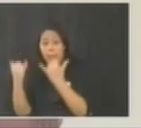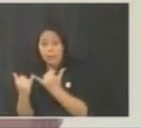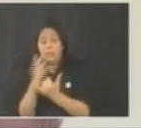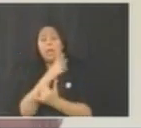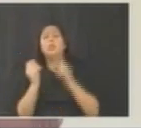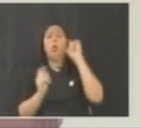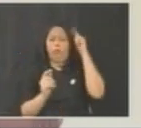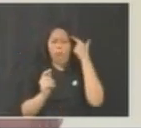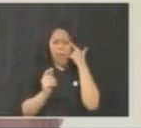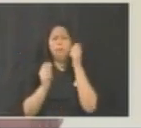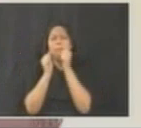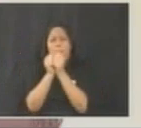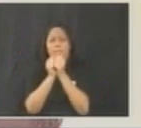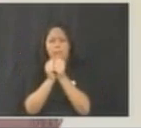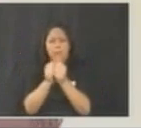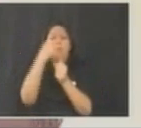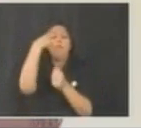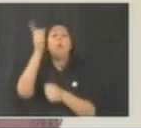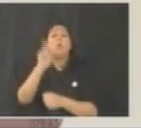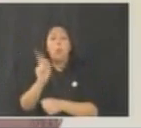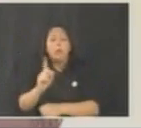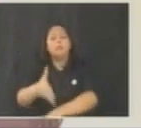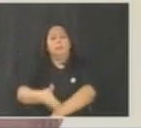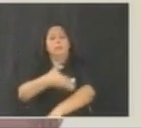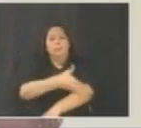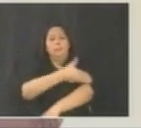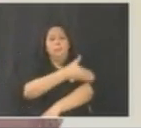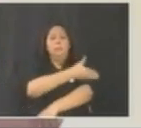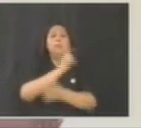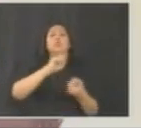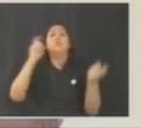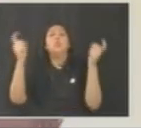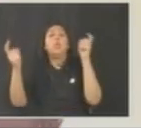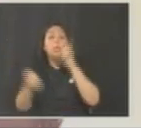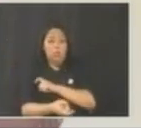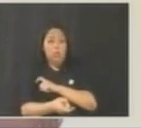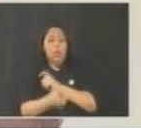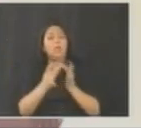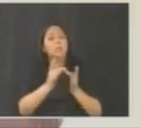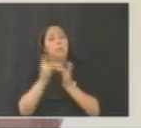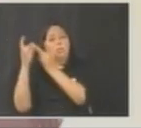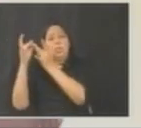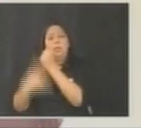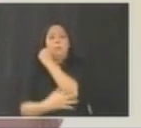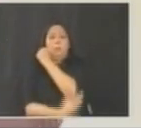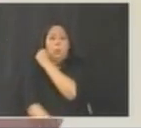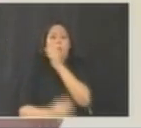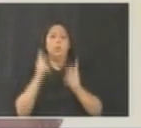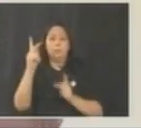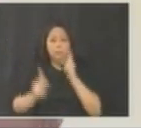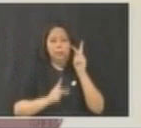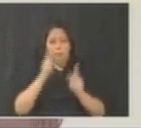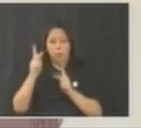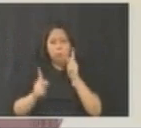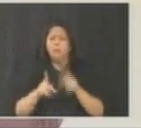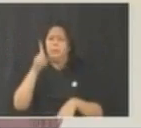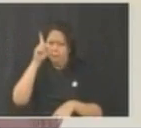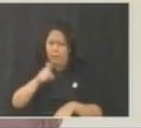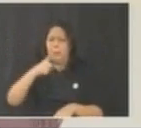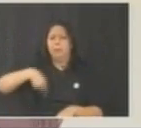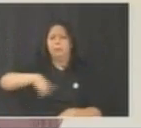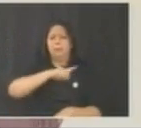pagbabago para sa mga nasa laylayan ng lipunan na dapat natin